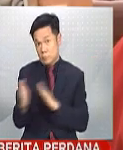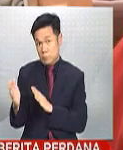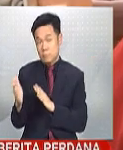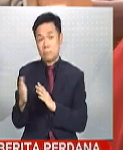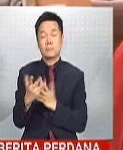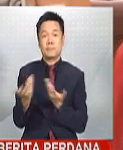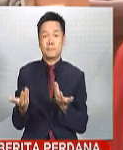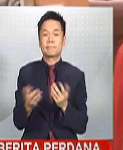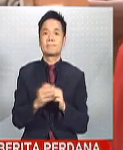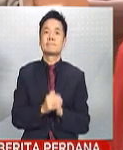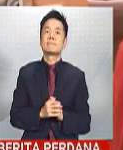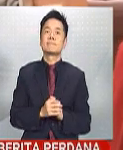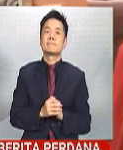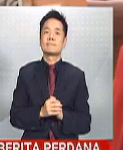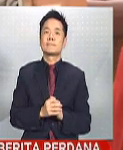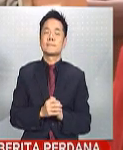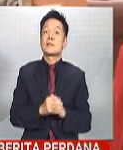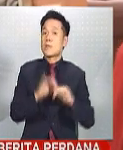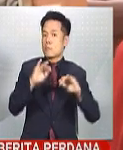segi